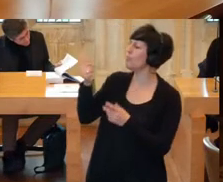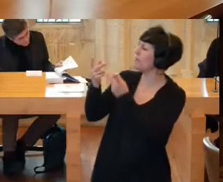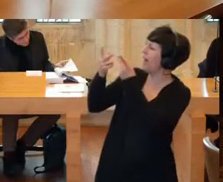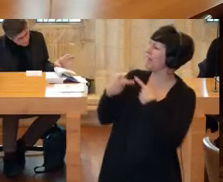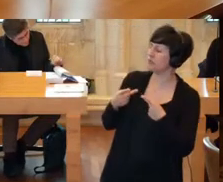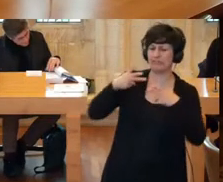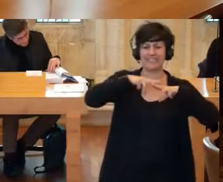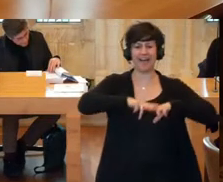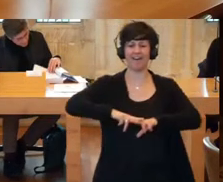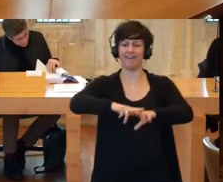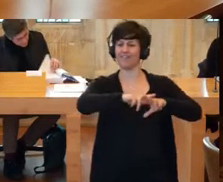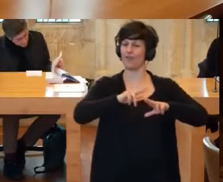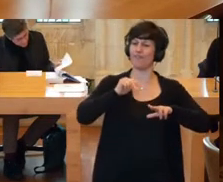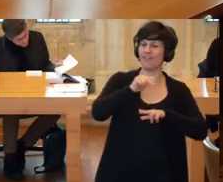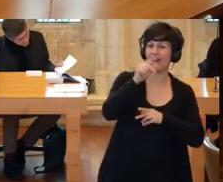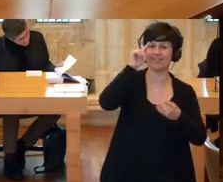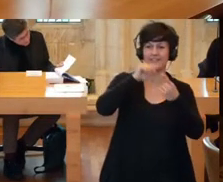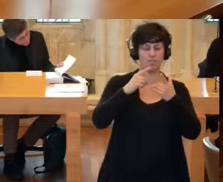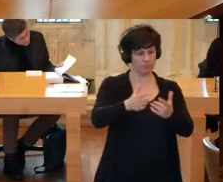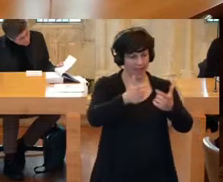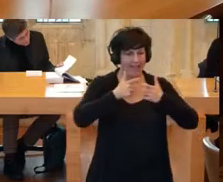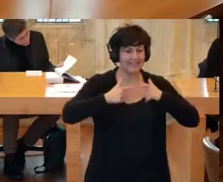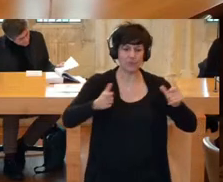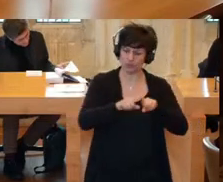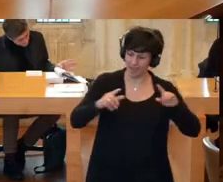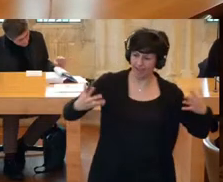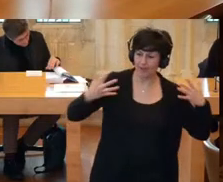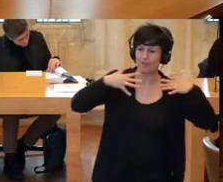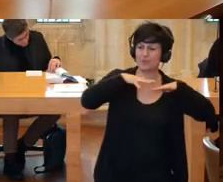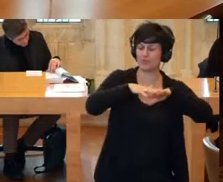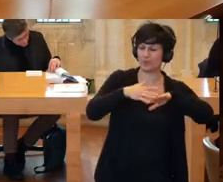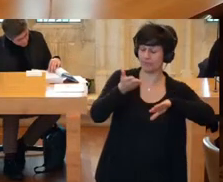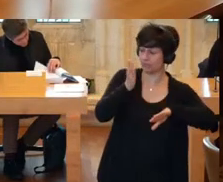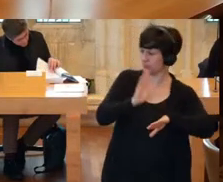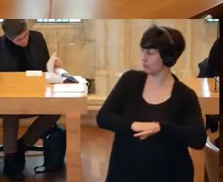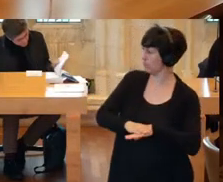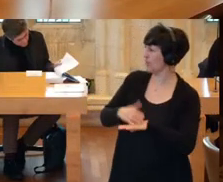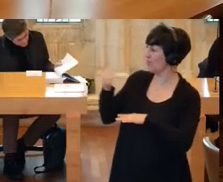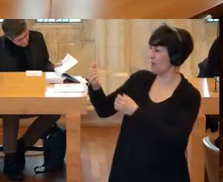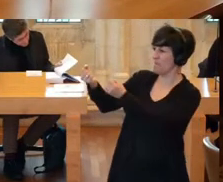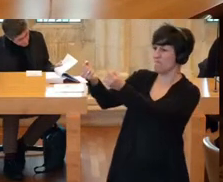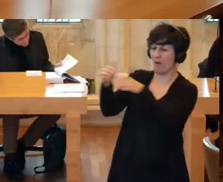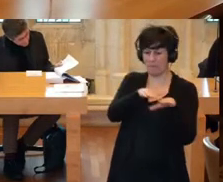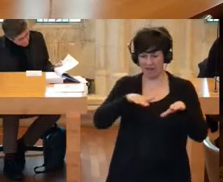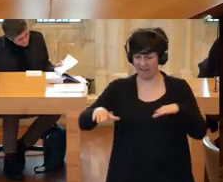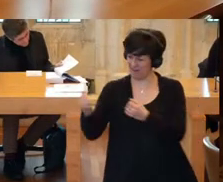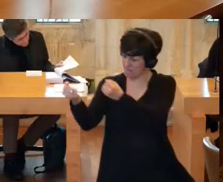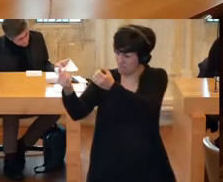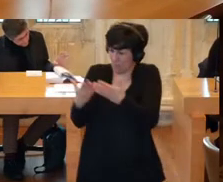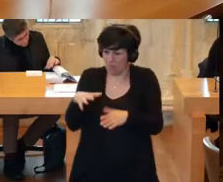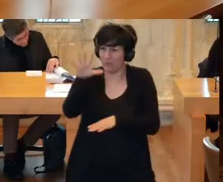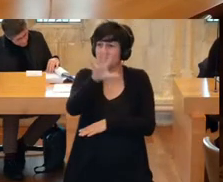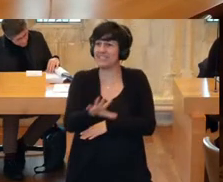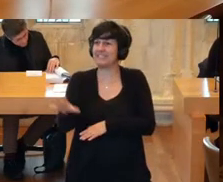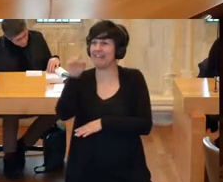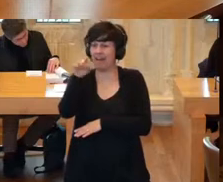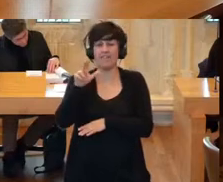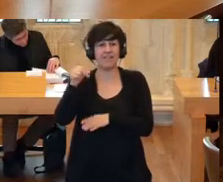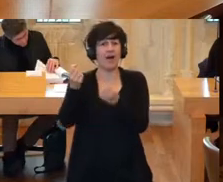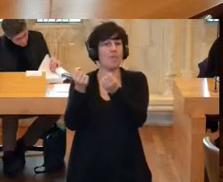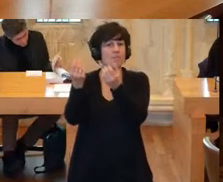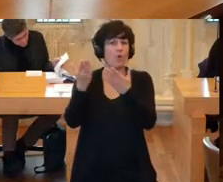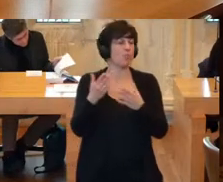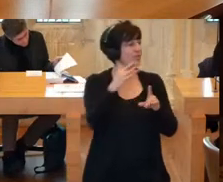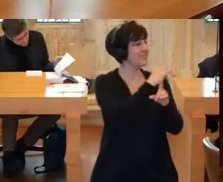travaux à la colline aux oiseaux pour renforcer l'accessibilité et l'inclusion, et là, vous nous proposez un équipement qui va développer du